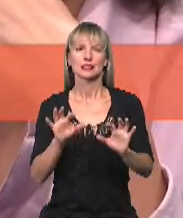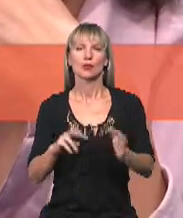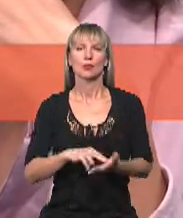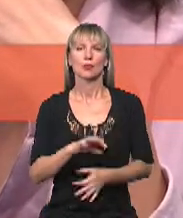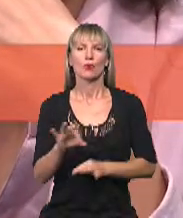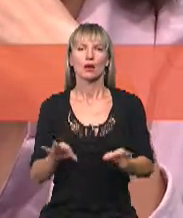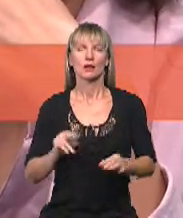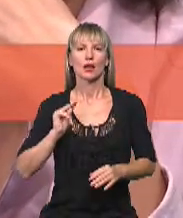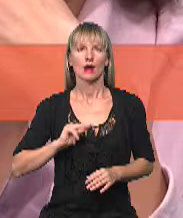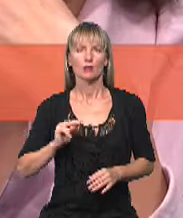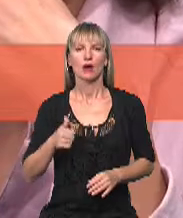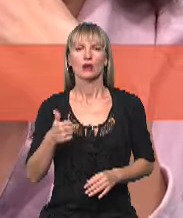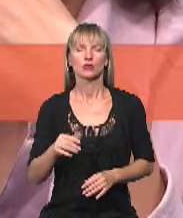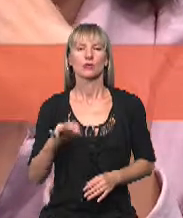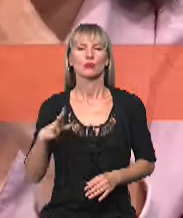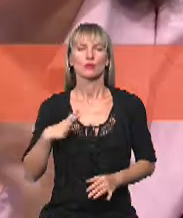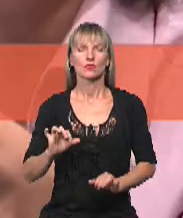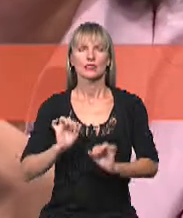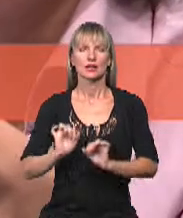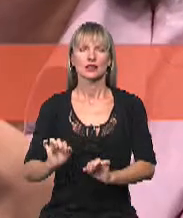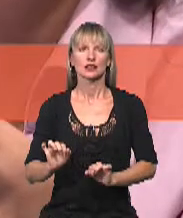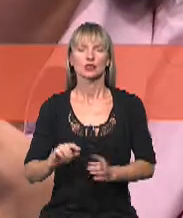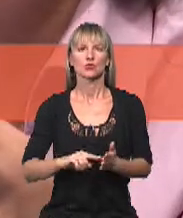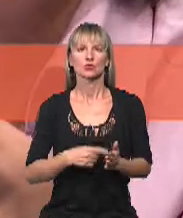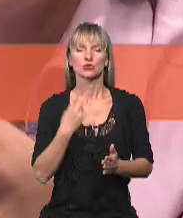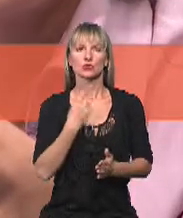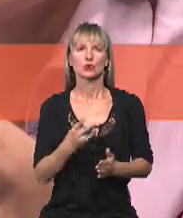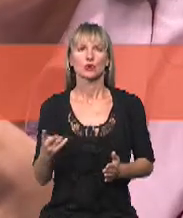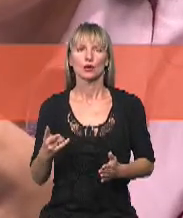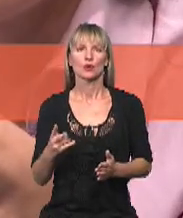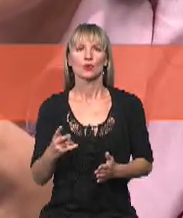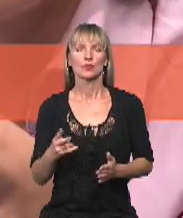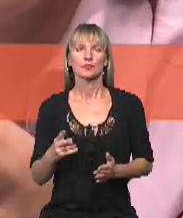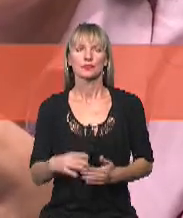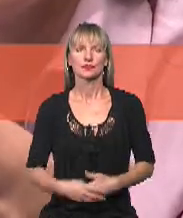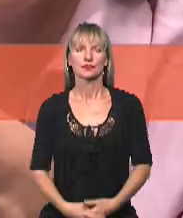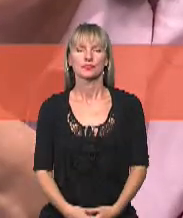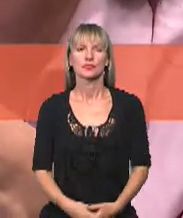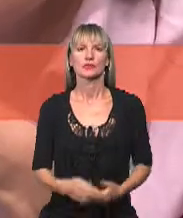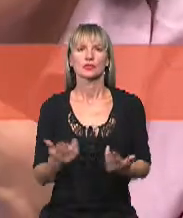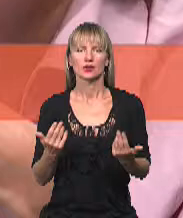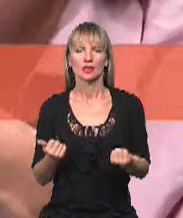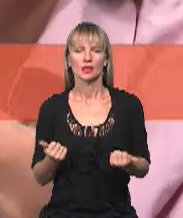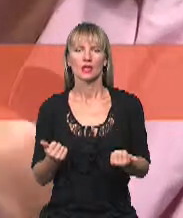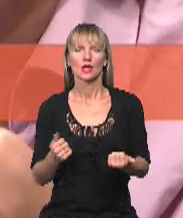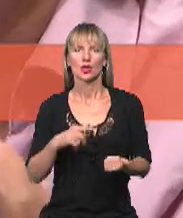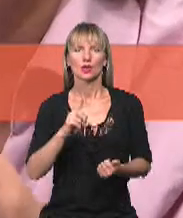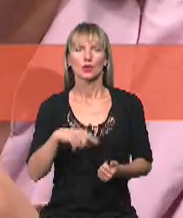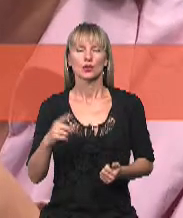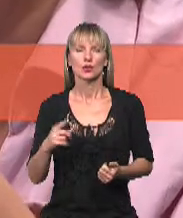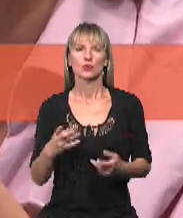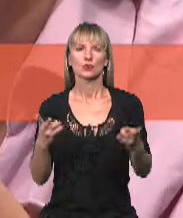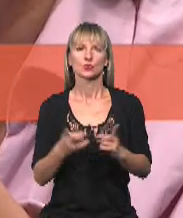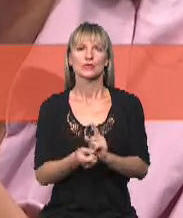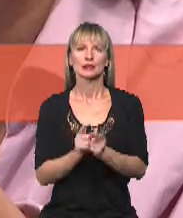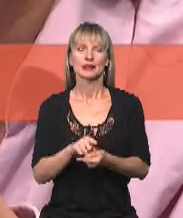законопроект діяв ефективно і був захищеним з точки зору правників. І номер його правників буде іншим тепер. Так, номер доведеться